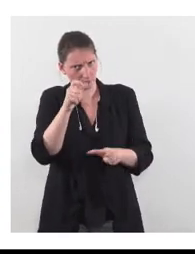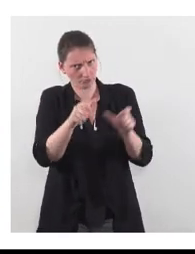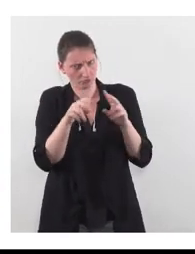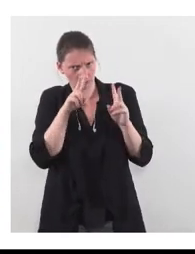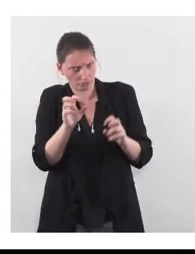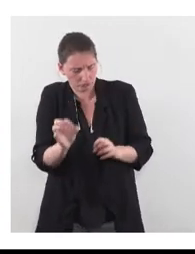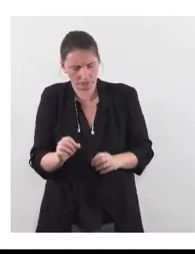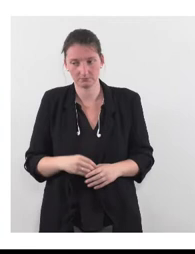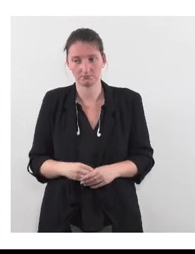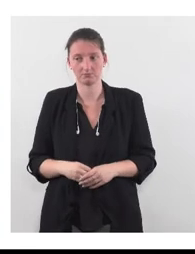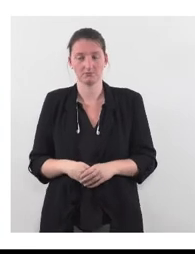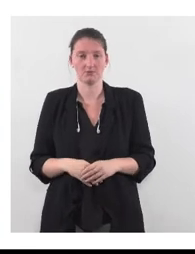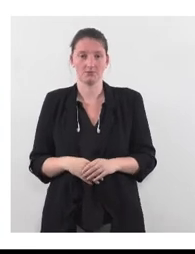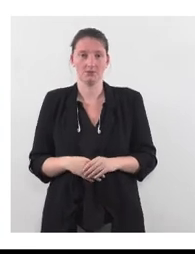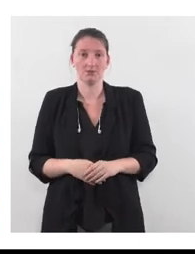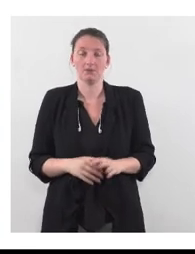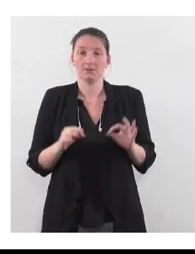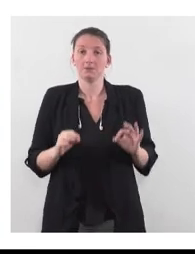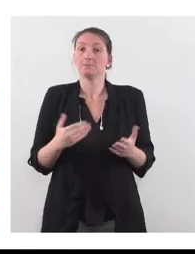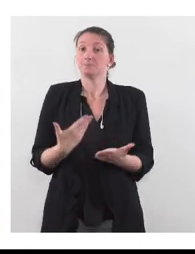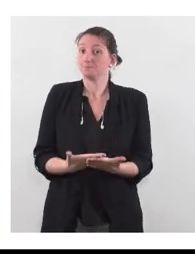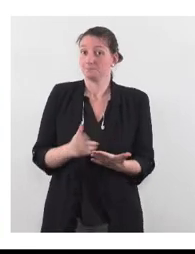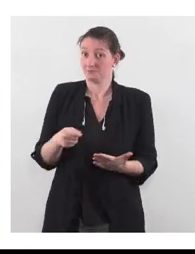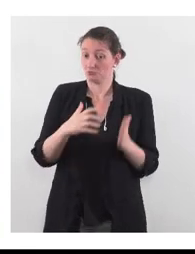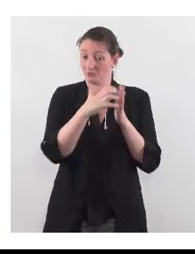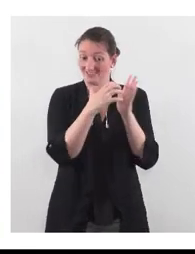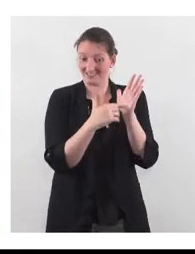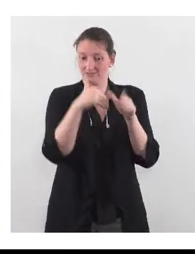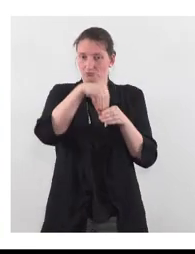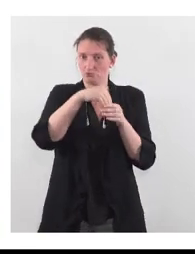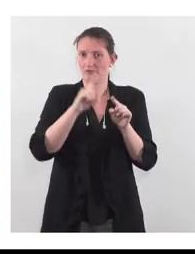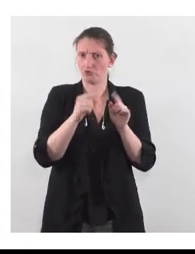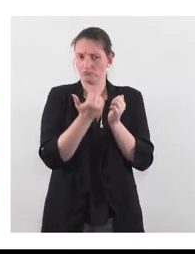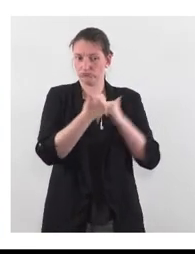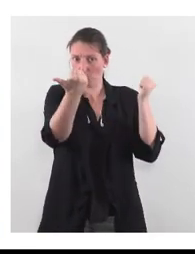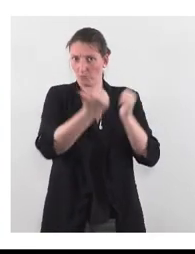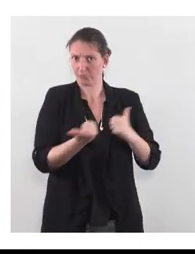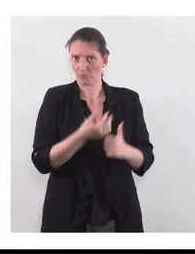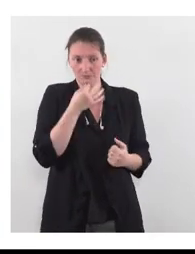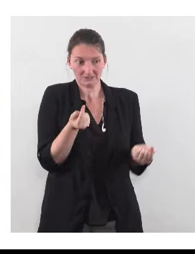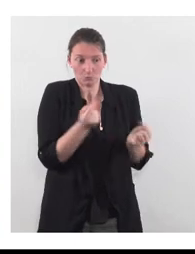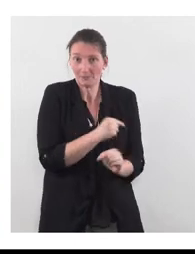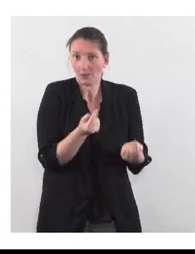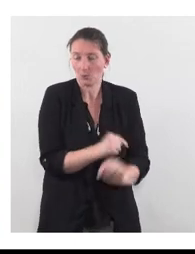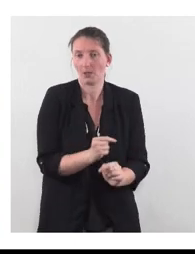Donc, effectivement, simplement se dire que dans les textes, il y a des contradictions majeures. Hein, entre,